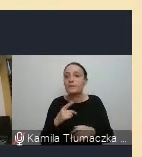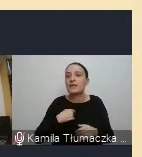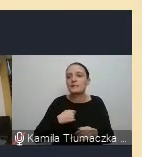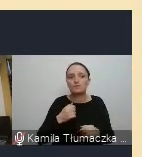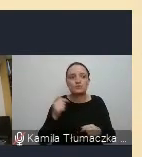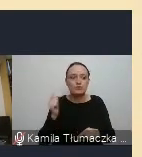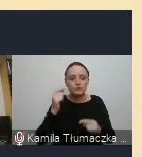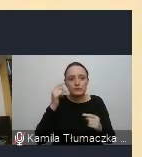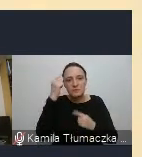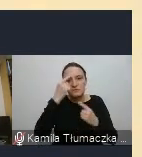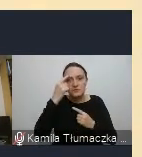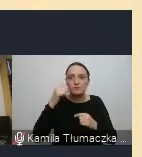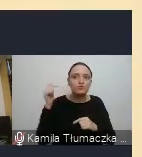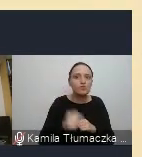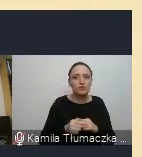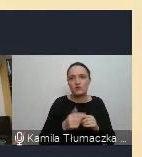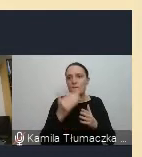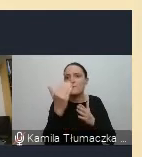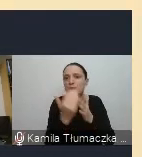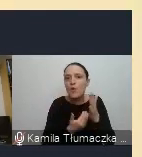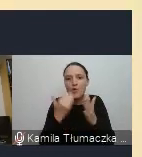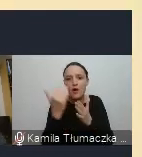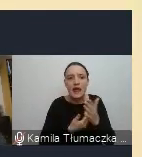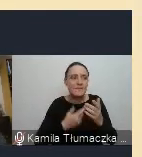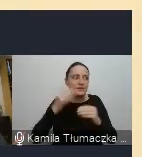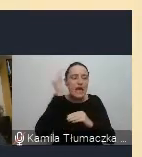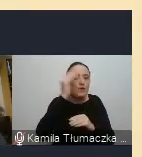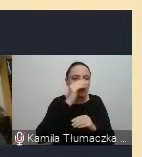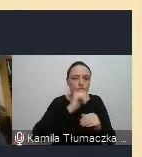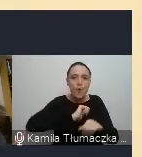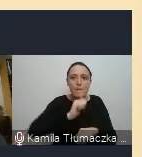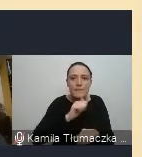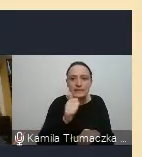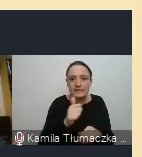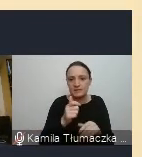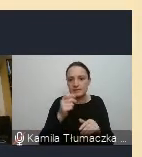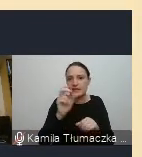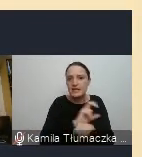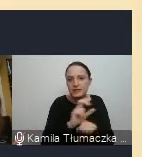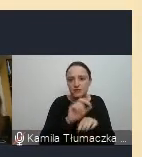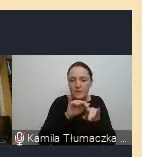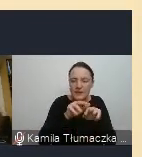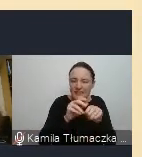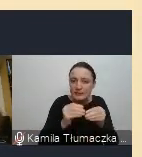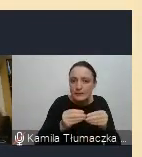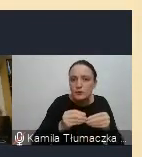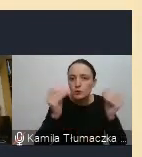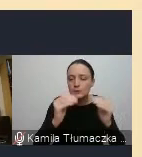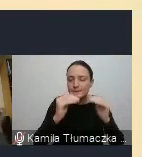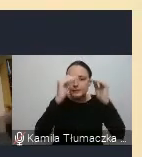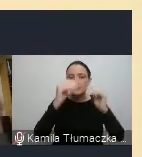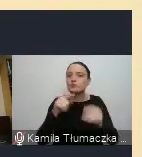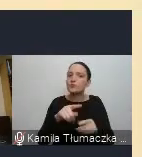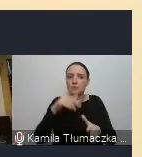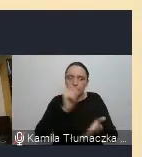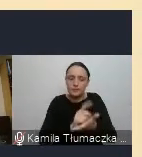się funkcjonalności wielu programów po to, by te swoje kompetencje jednak techniczno-informatyczne zwiększyć, no, żeby podołać